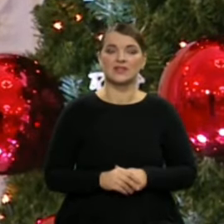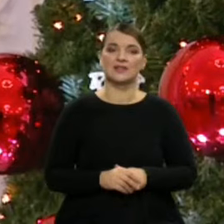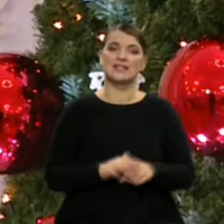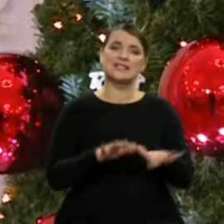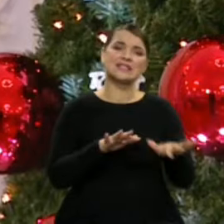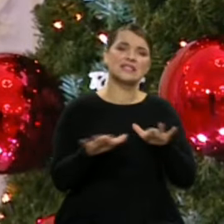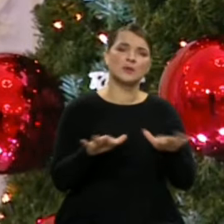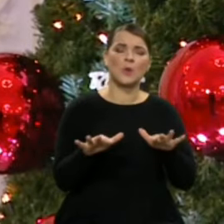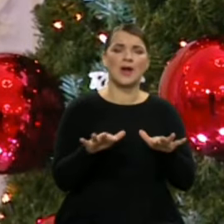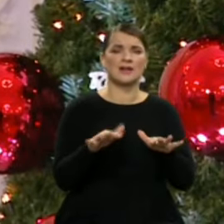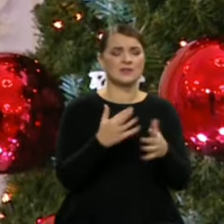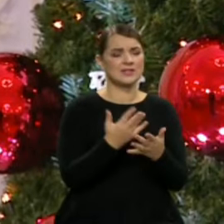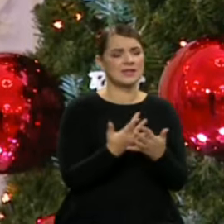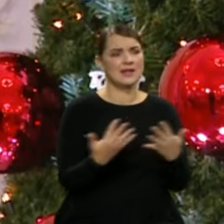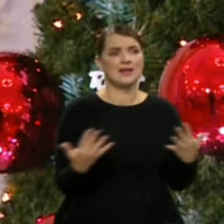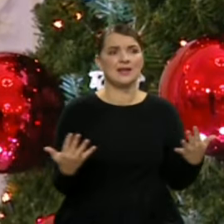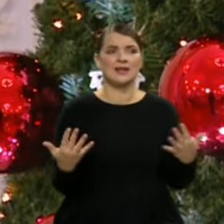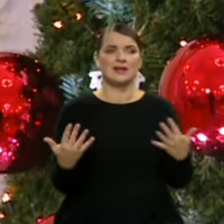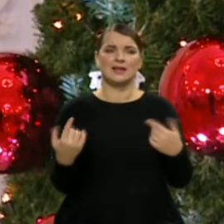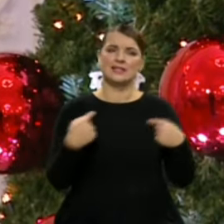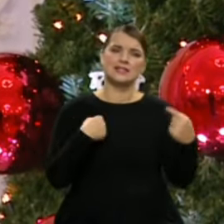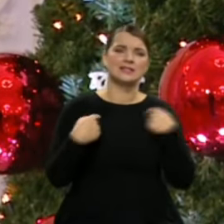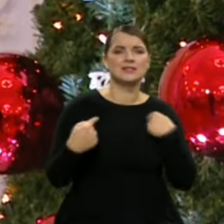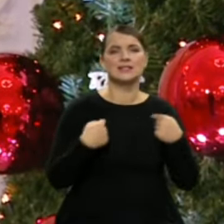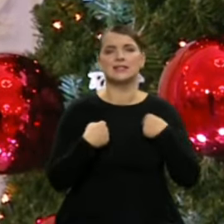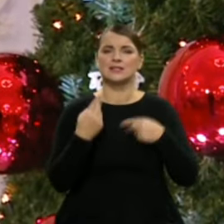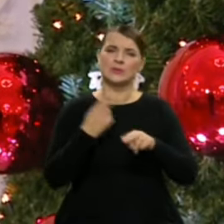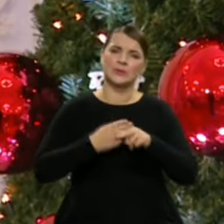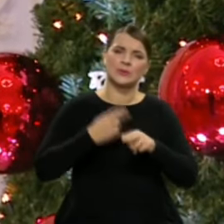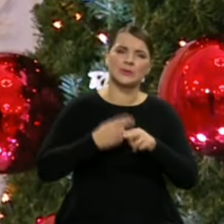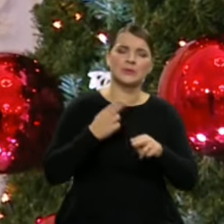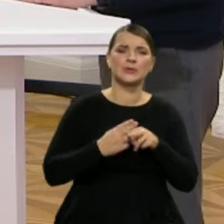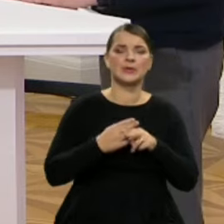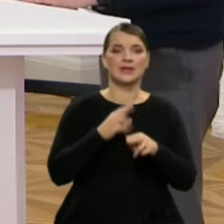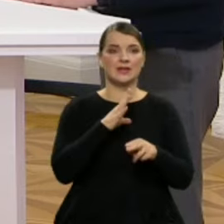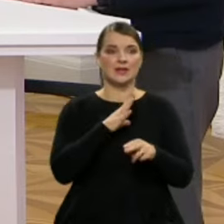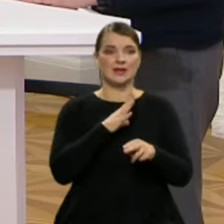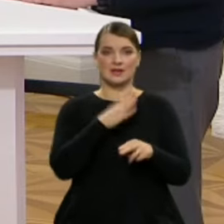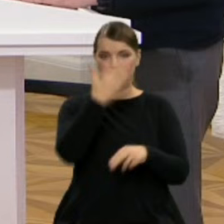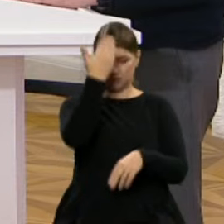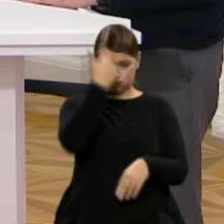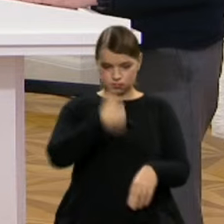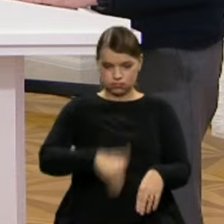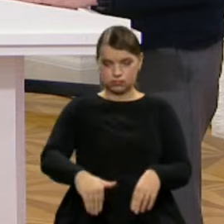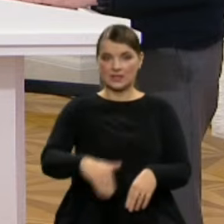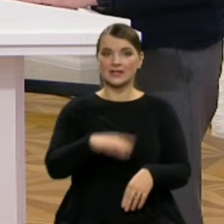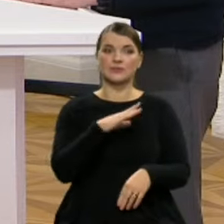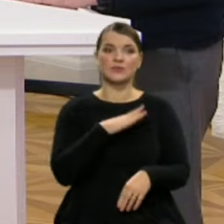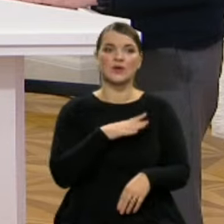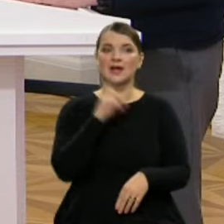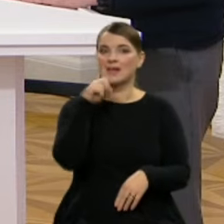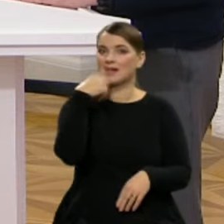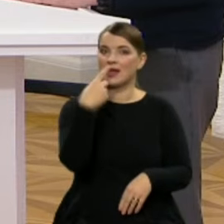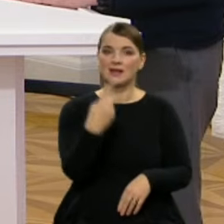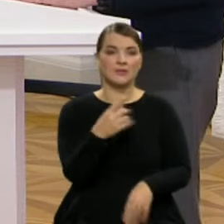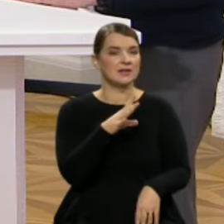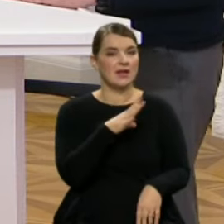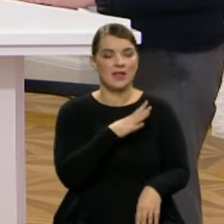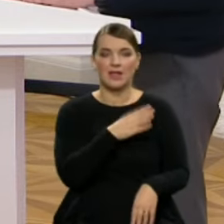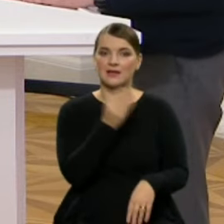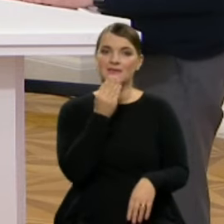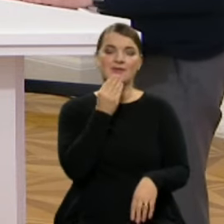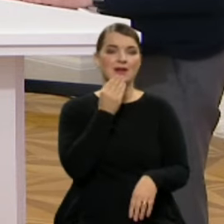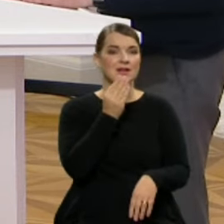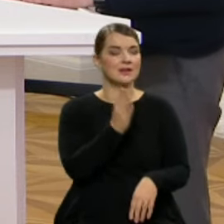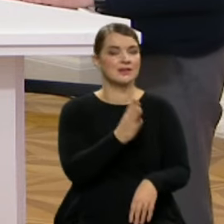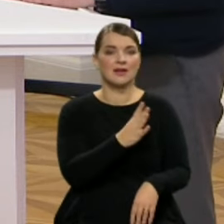situacijose, kai kentėjau nepakeliamas skausmus, kai buvau perpus paralyžuotas, negalėjau normaliai kalbėti, valgyti